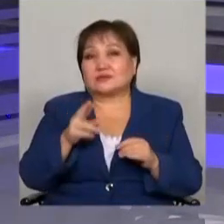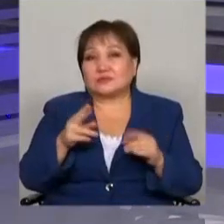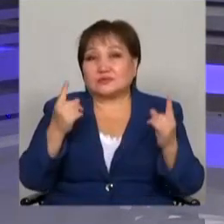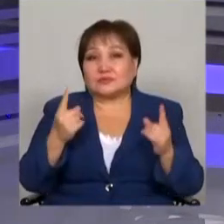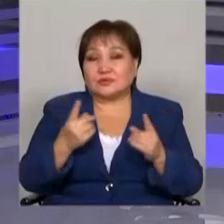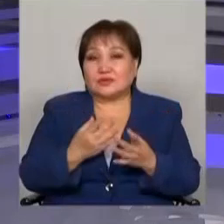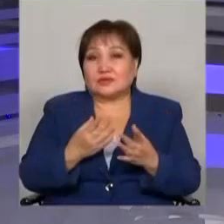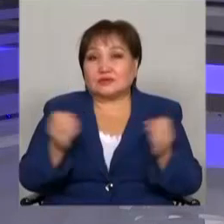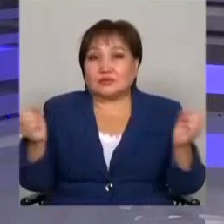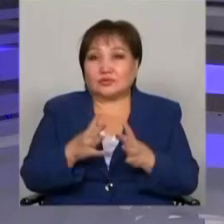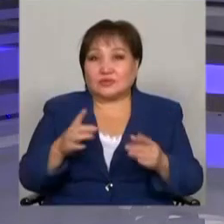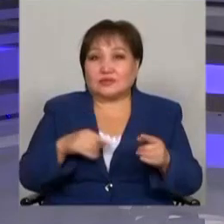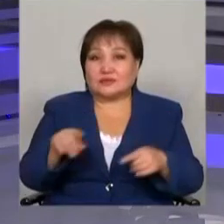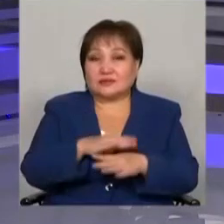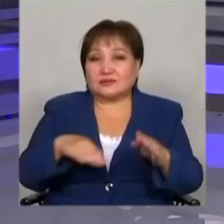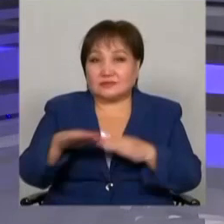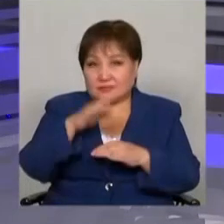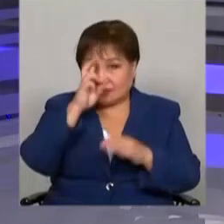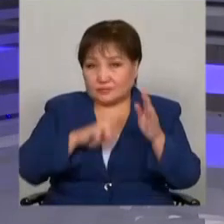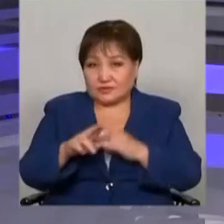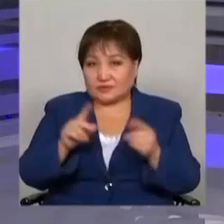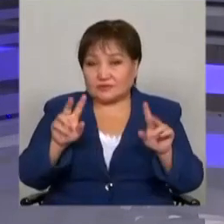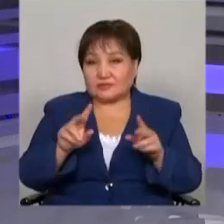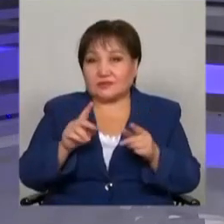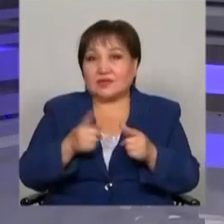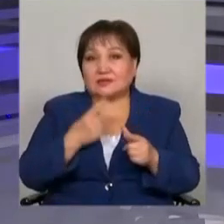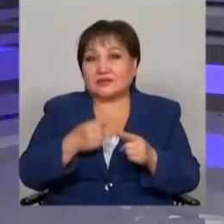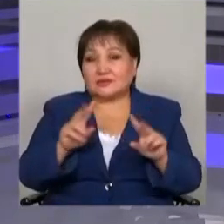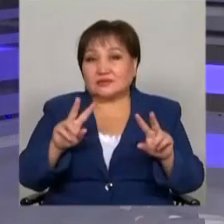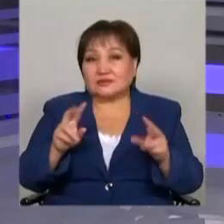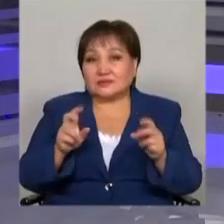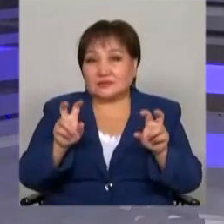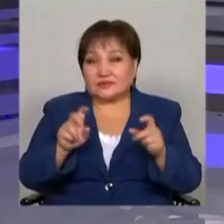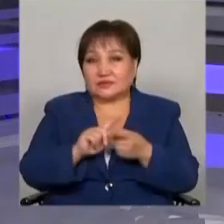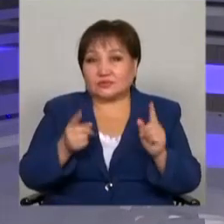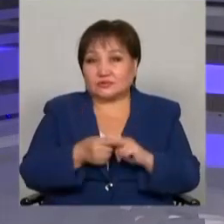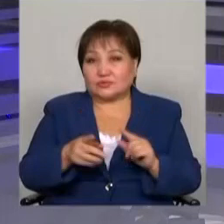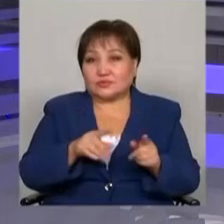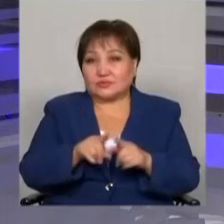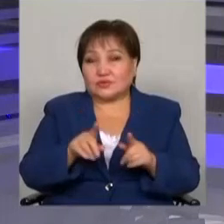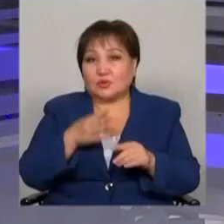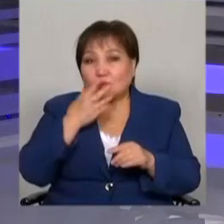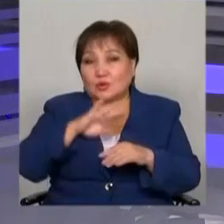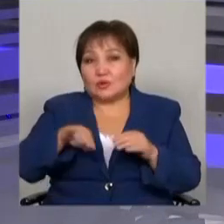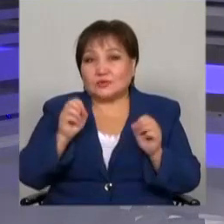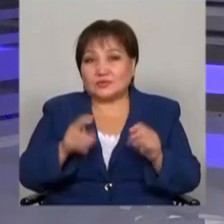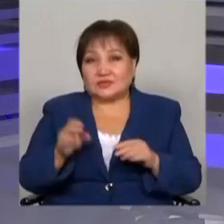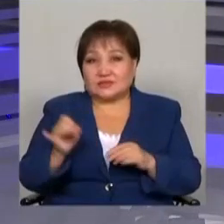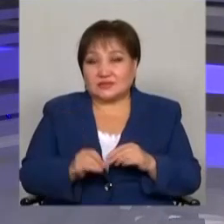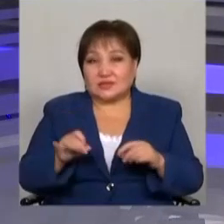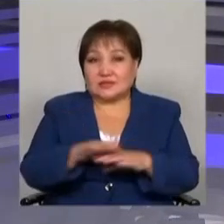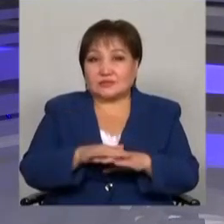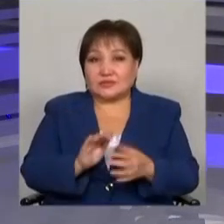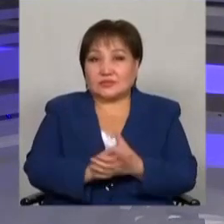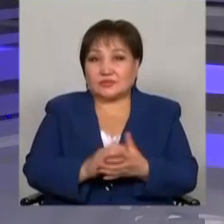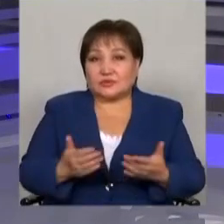атауын өзгертуге қатысты өз ойын білдірді. Мемлекет басшысының сөзінше, бұл ұлттық қауіпсіздігімізге және халқымыздың бейбіт өміріне